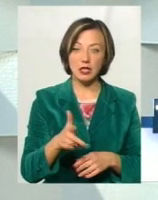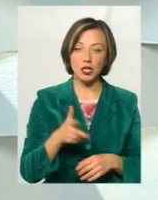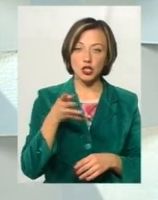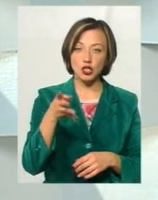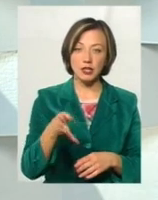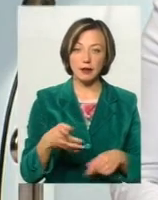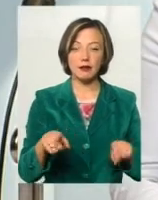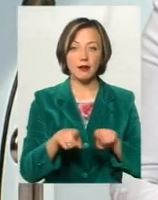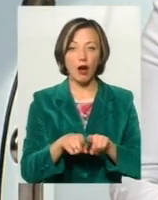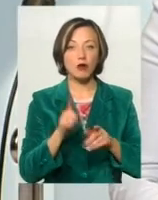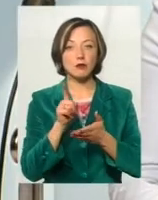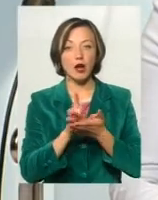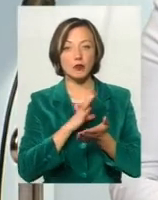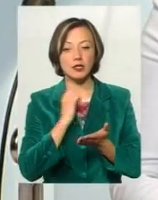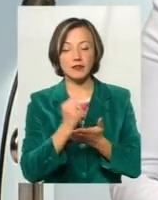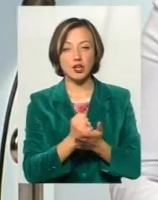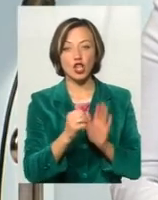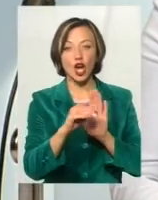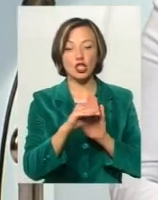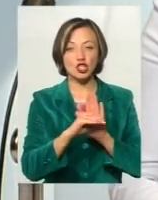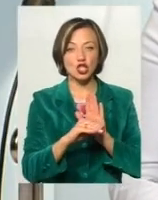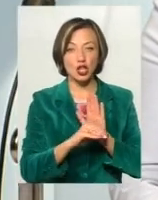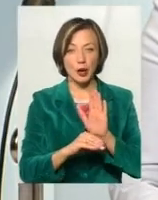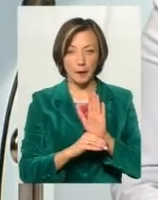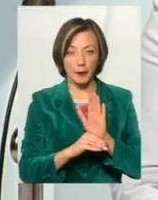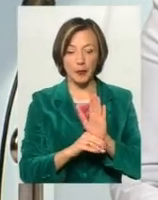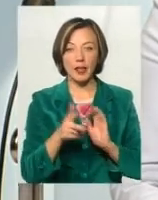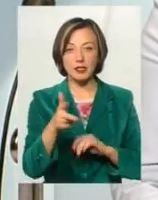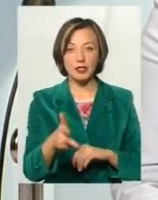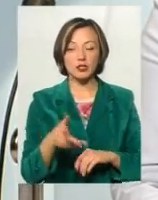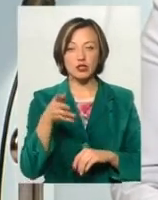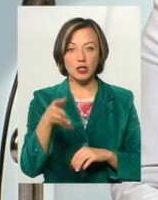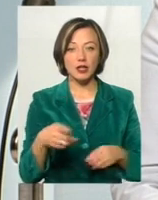години і також має бути затверджений режим відповідно на 3-4 години.